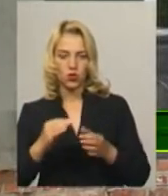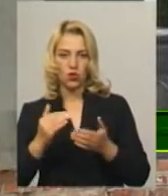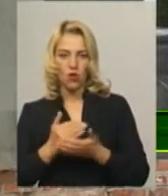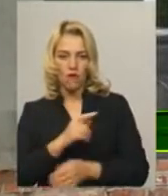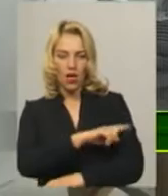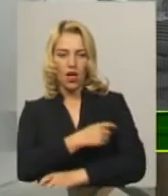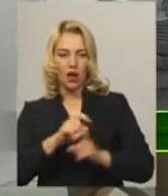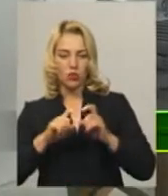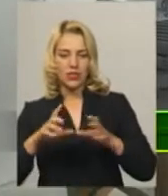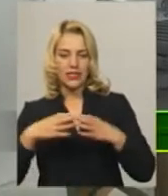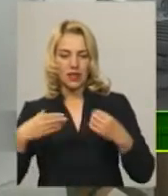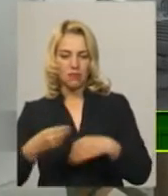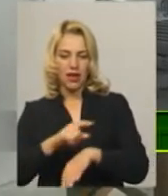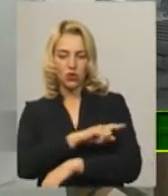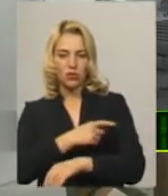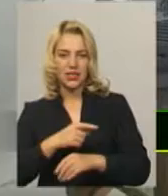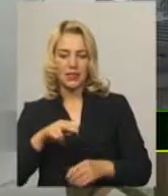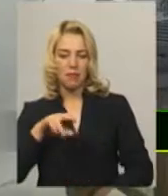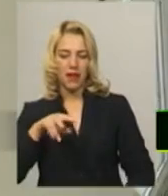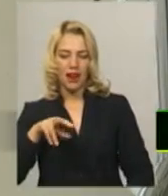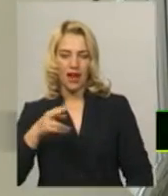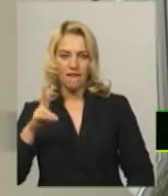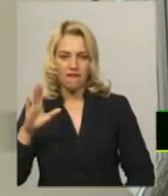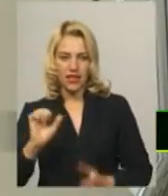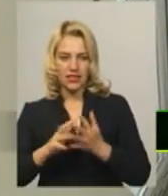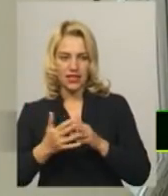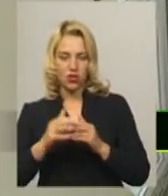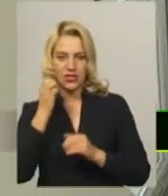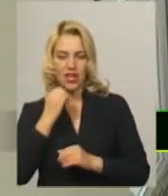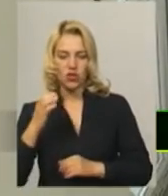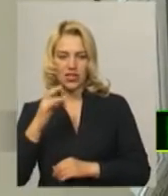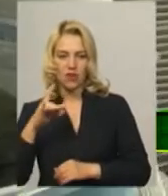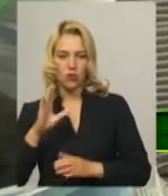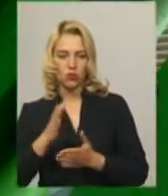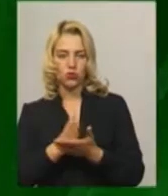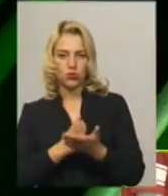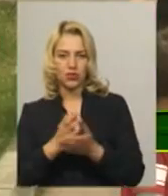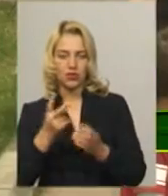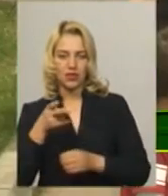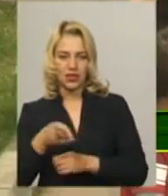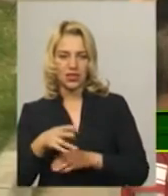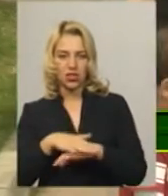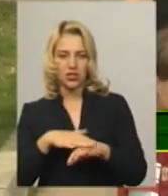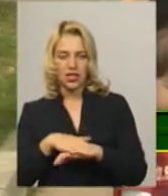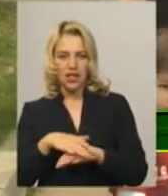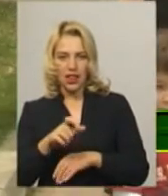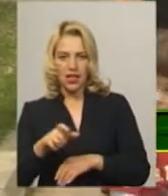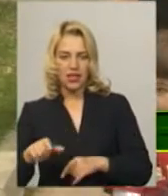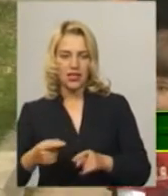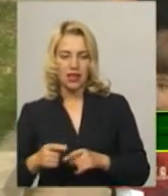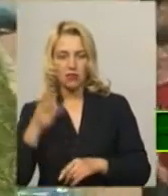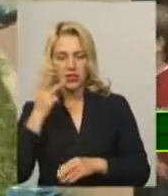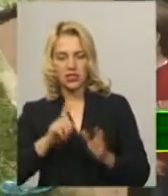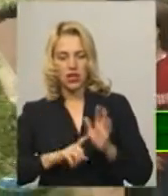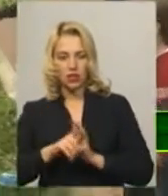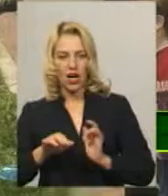амбулаторія сімейної медицини у селі Пилява Старосинявського району обслуговуватиме 2000 населення. У Хмельницькому стартувала